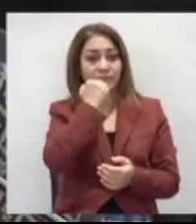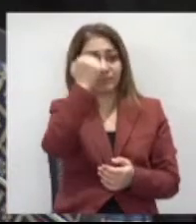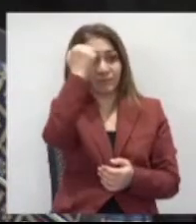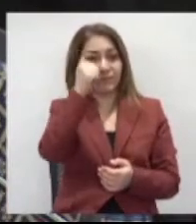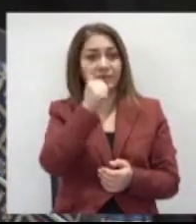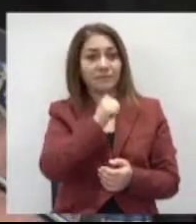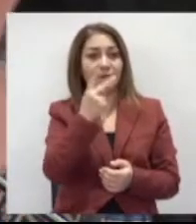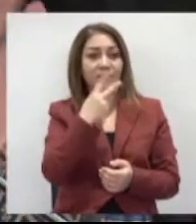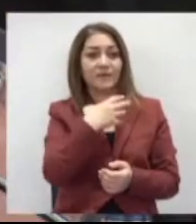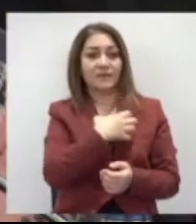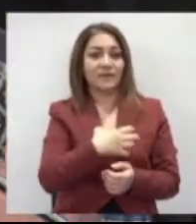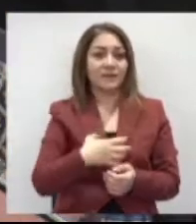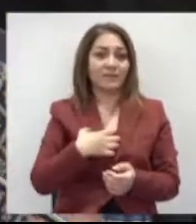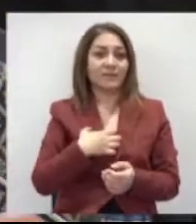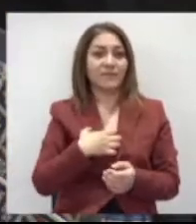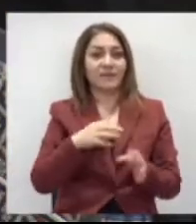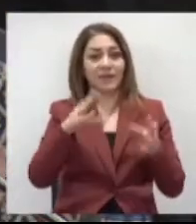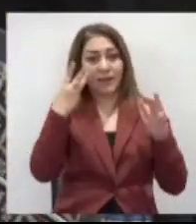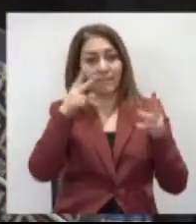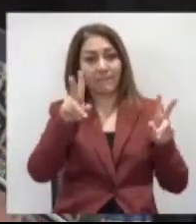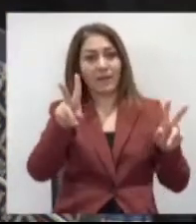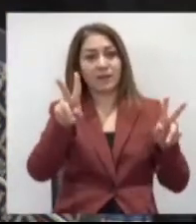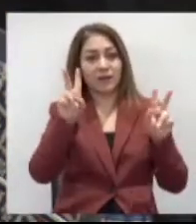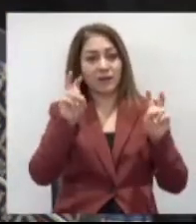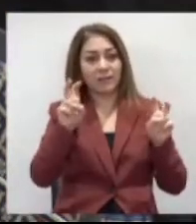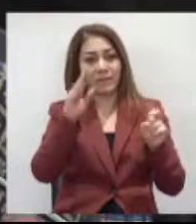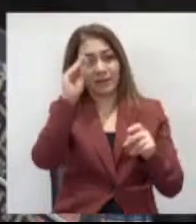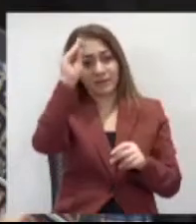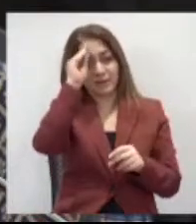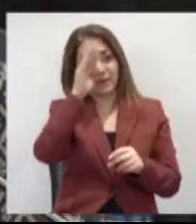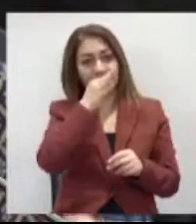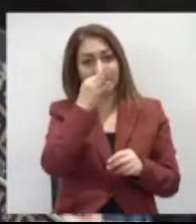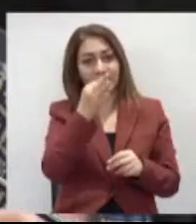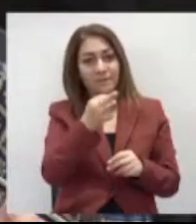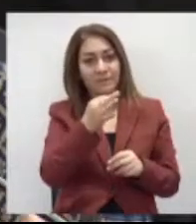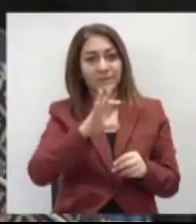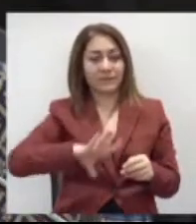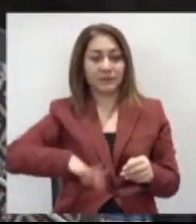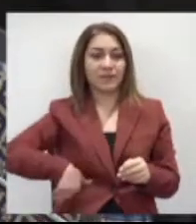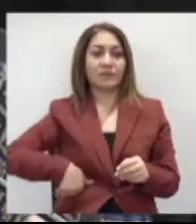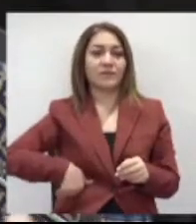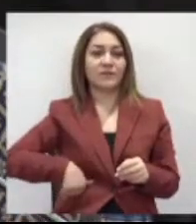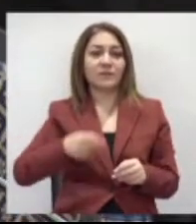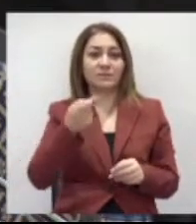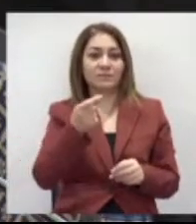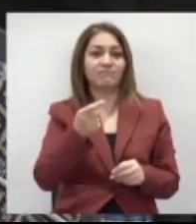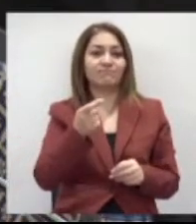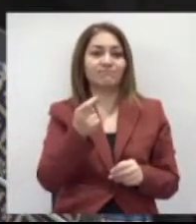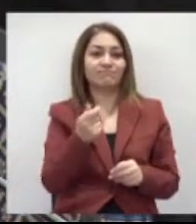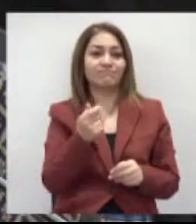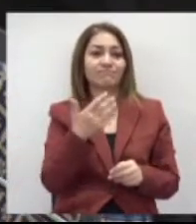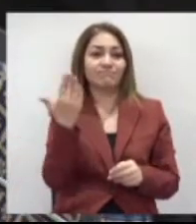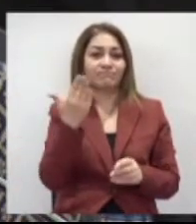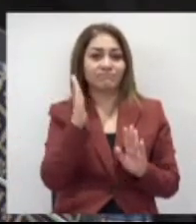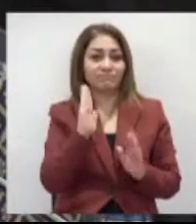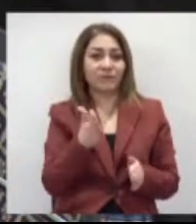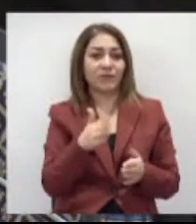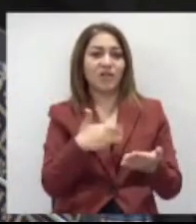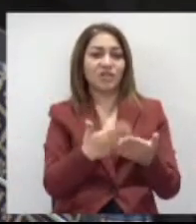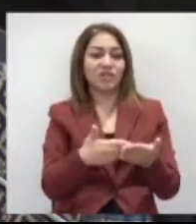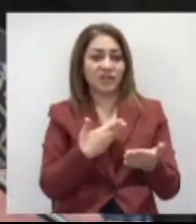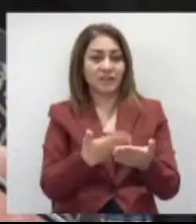փորձեմ երկու հիմնական, այսպես մեթոդաբանական, հա, նկատառում անել եւ դրանից հետո նոր մի փոքր կանդրադառնամ ներկայացված մի